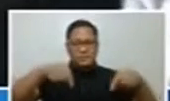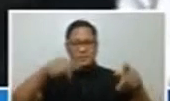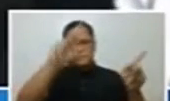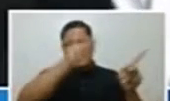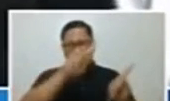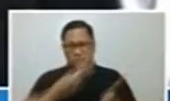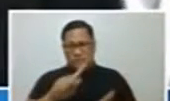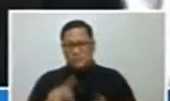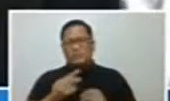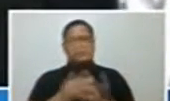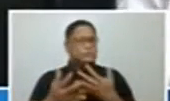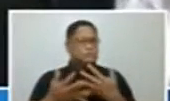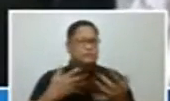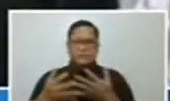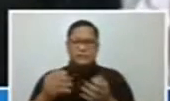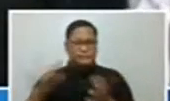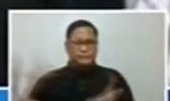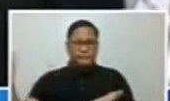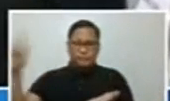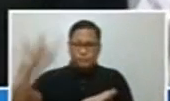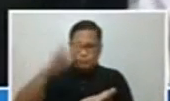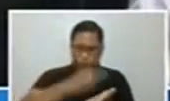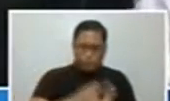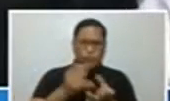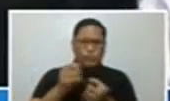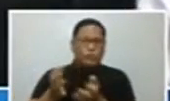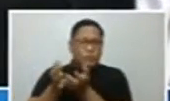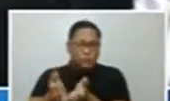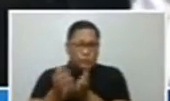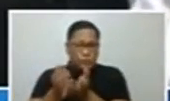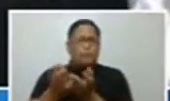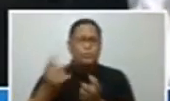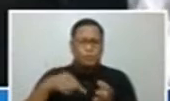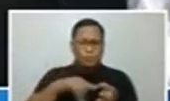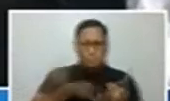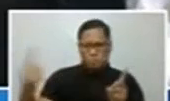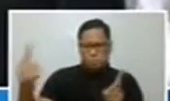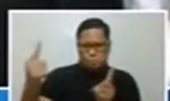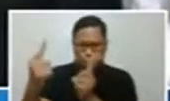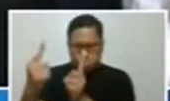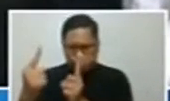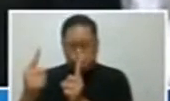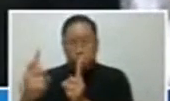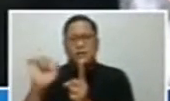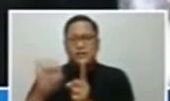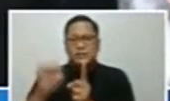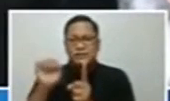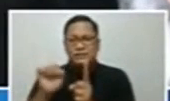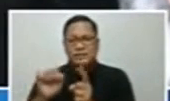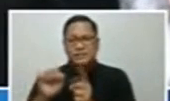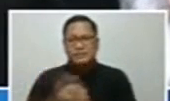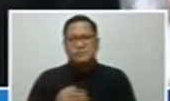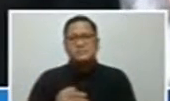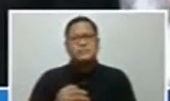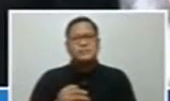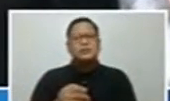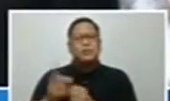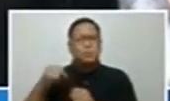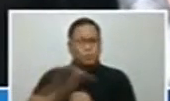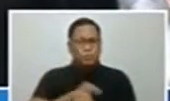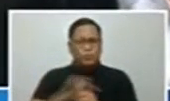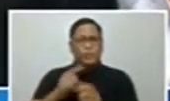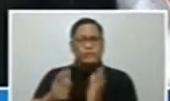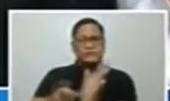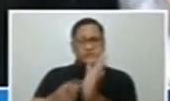Medyo putol-putol ang ating komunikasyon with Governor Alvarez. Gov, can you hear me? At saka nasa